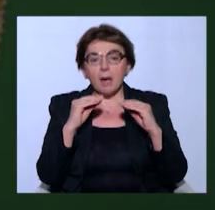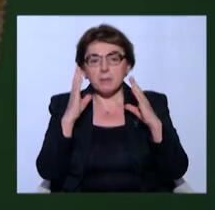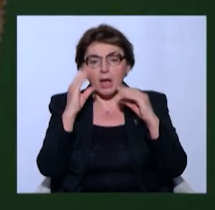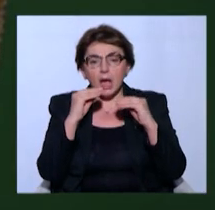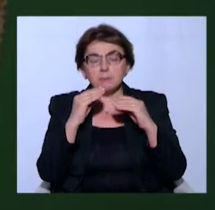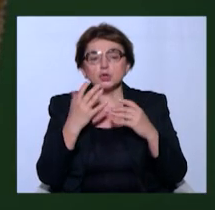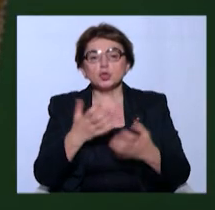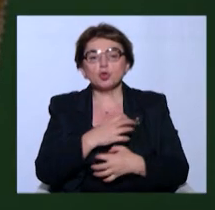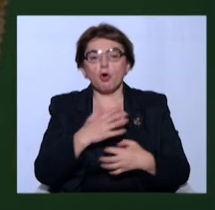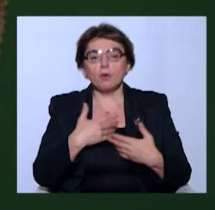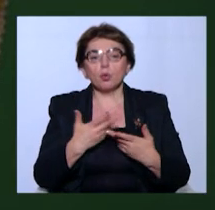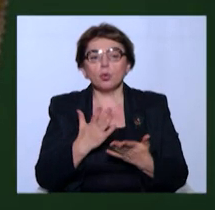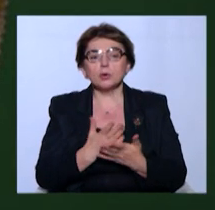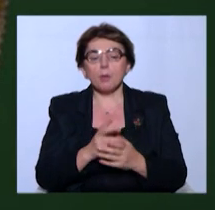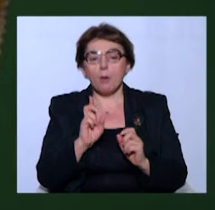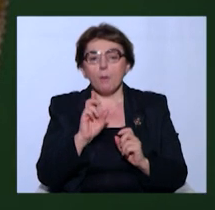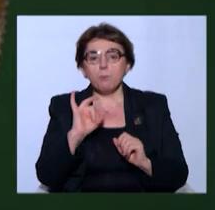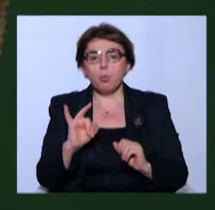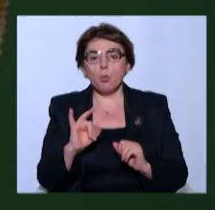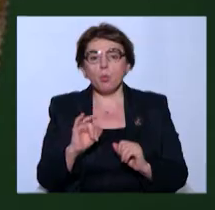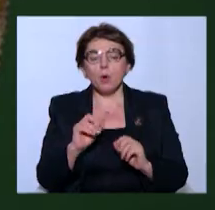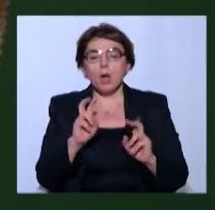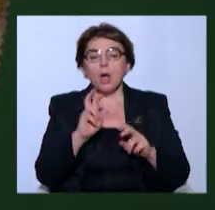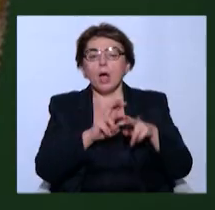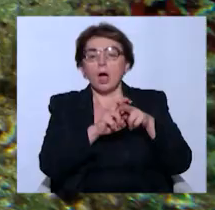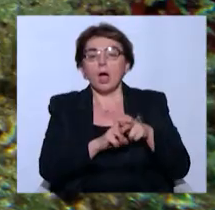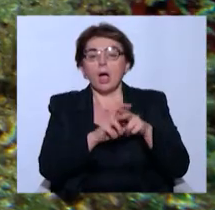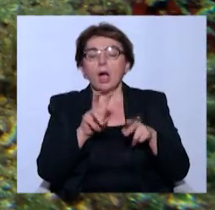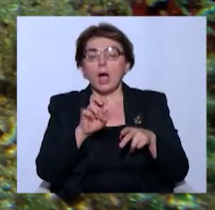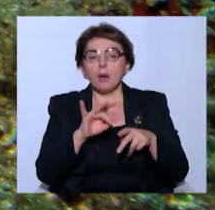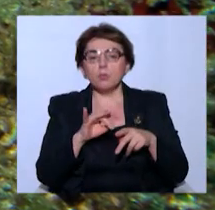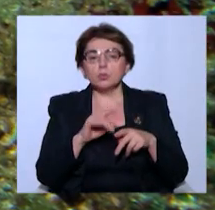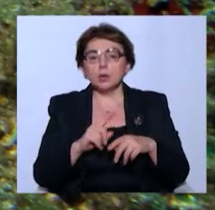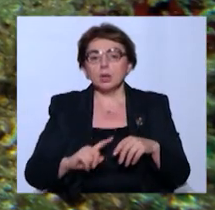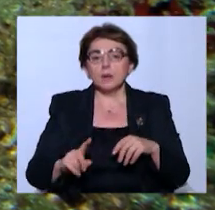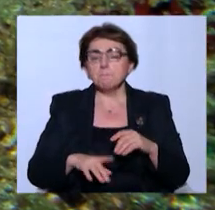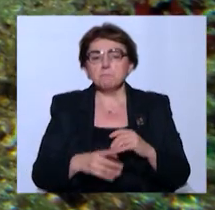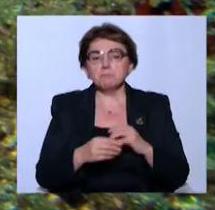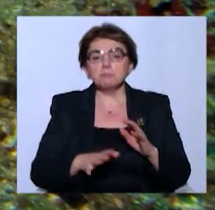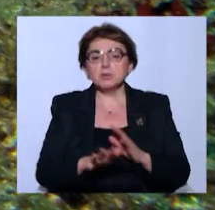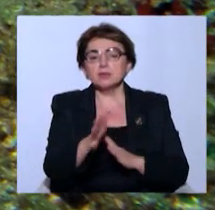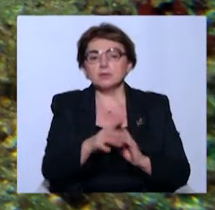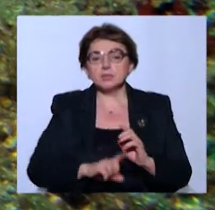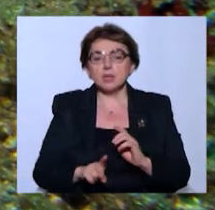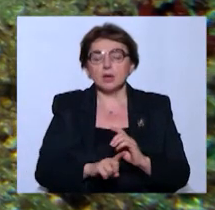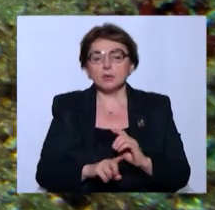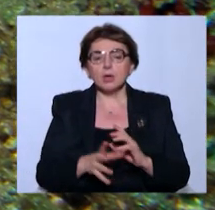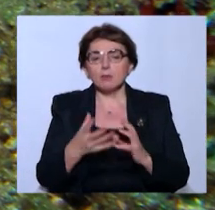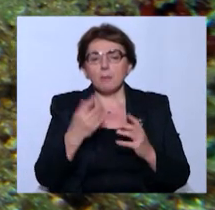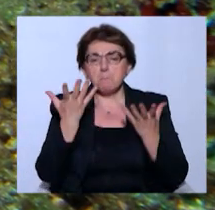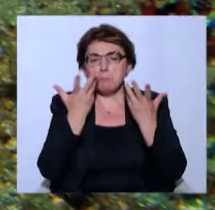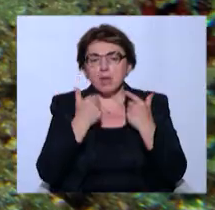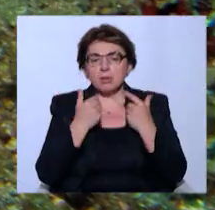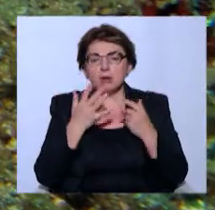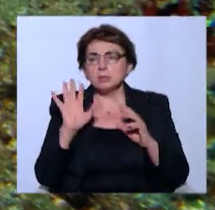გარემოში როგორი ფერია, ადვილად შეუძლია შეიცვალოს ფერი. ფერი შეუძლია შეიცვალოს ზოგიერთმა თევზმა, მათ შორის სკაროსმა.